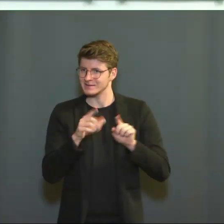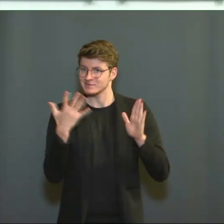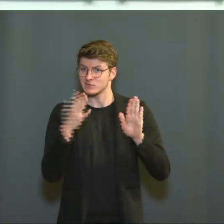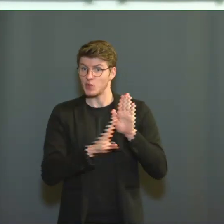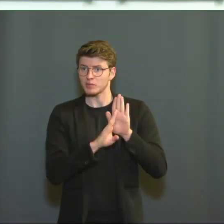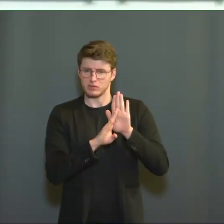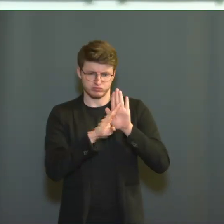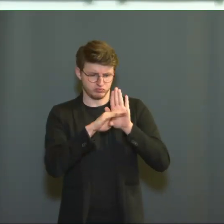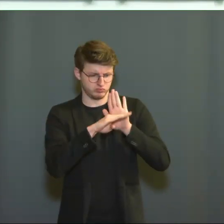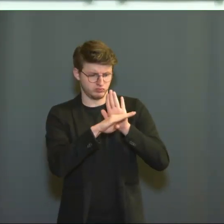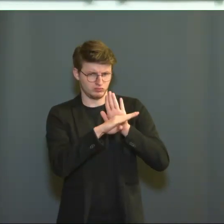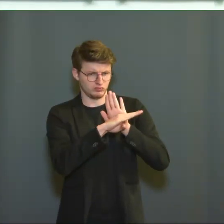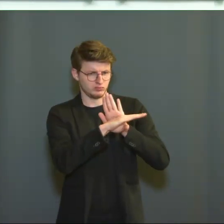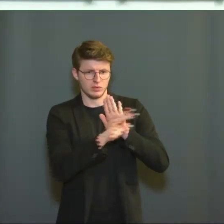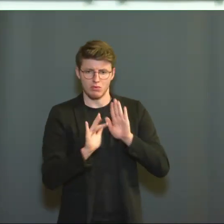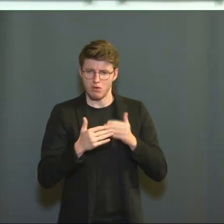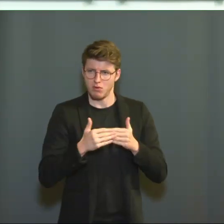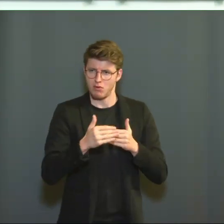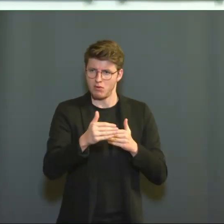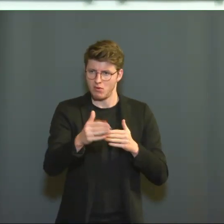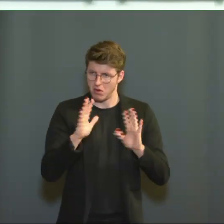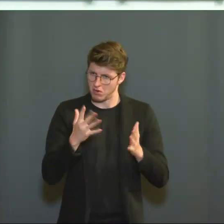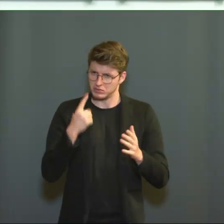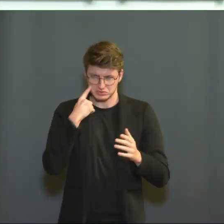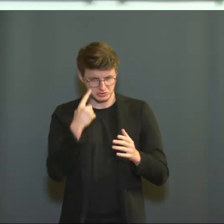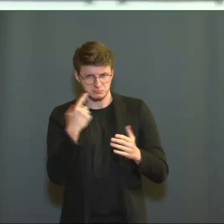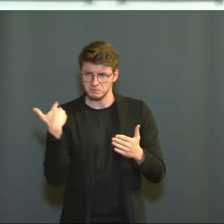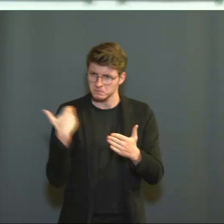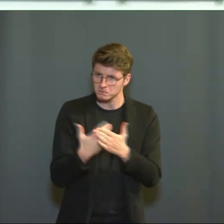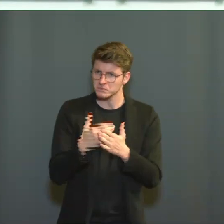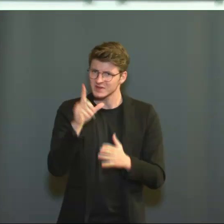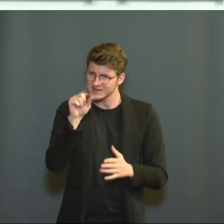een evolutie die we nu toch al een tiental dagen mogen opmerken.